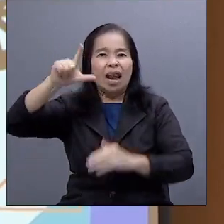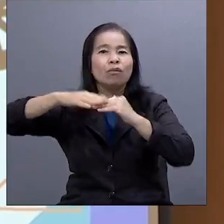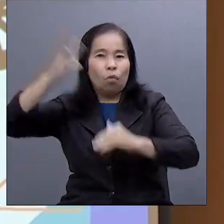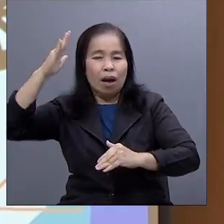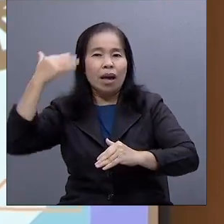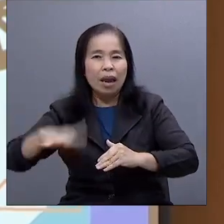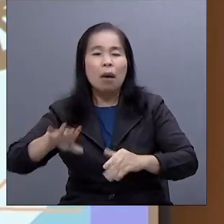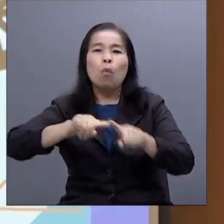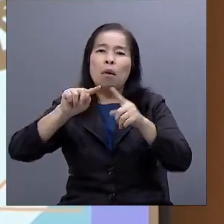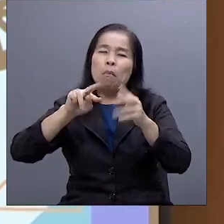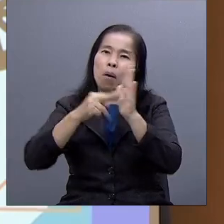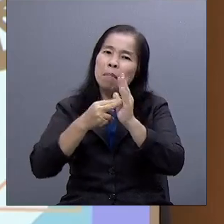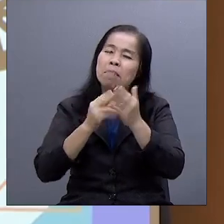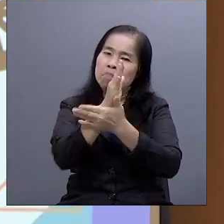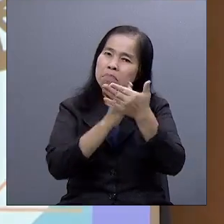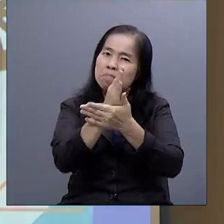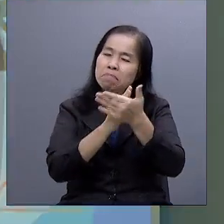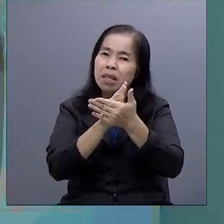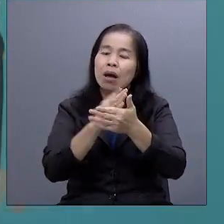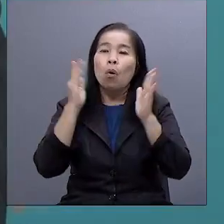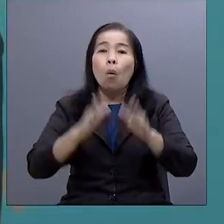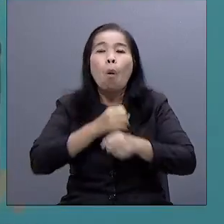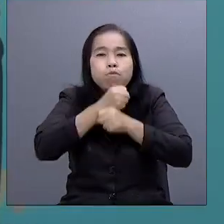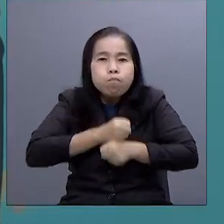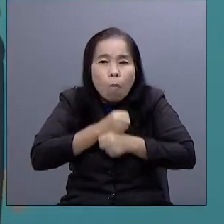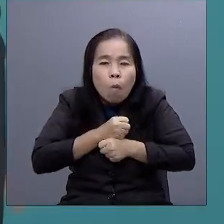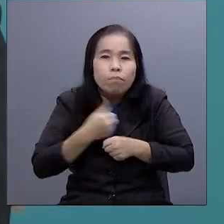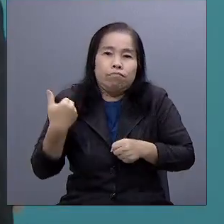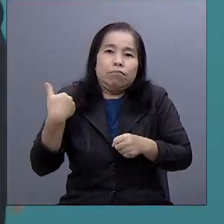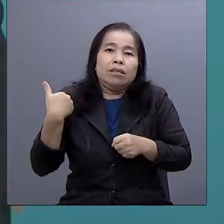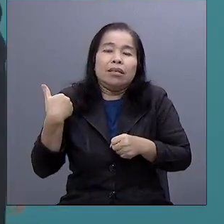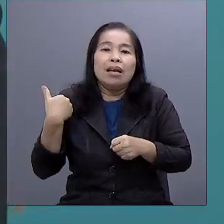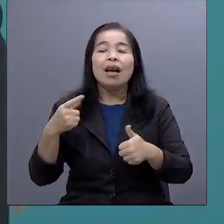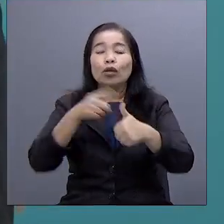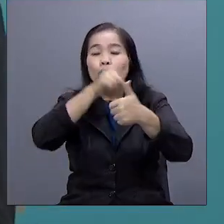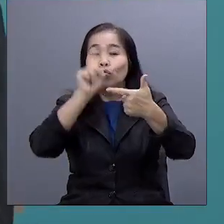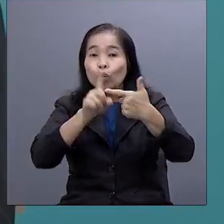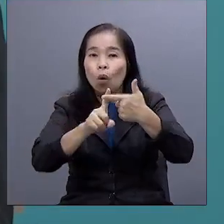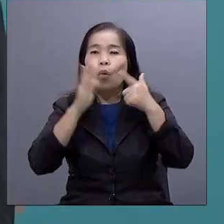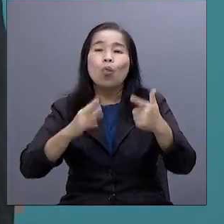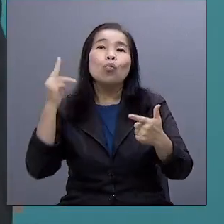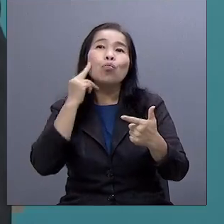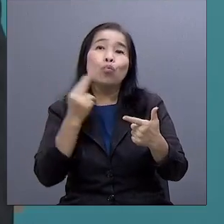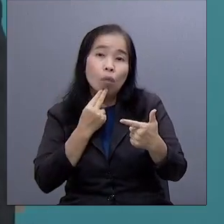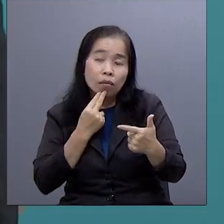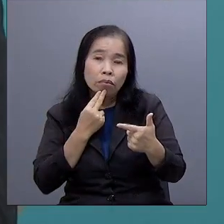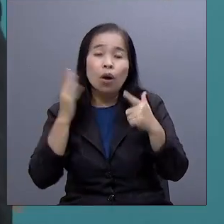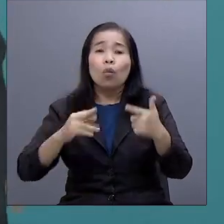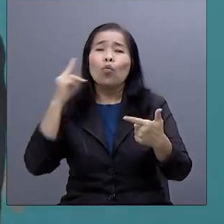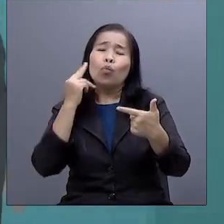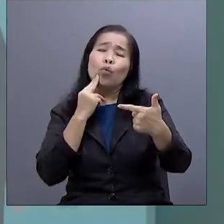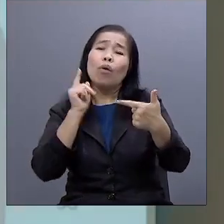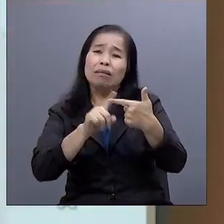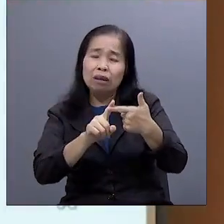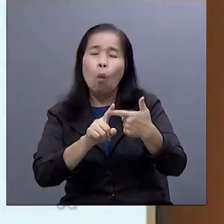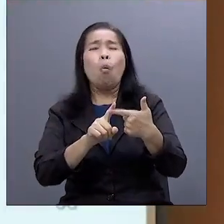ระมาณครึงหนของล้านคนเนี่ก็คเป็กลมผู้สงอายุนะครัอัี้คประเภททหนึประเภทที่สองก็คือหูนวกครับหูนวกเนี่เราก็